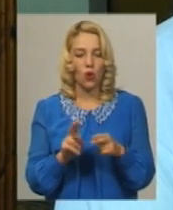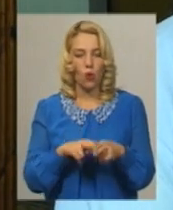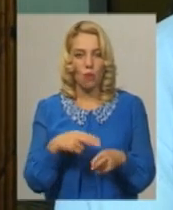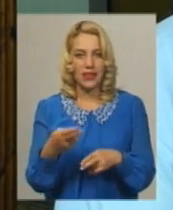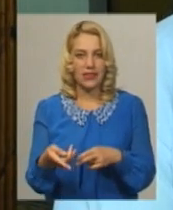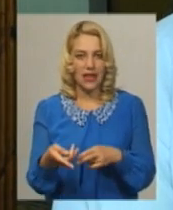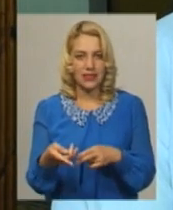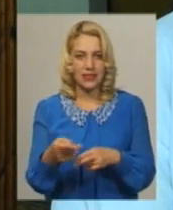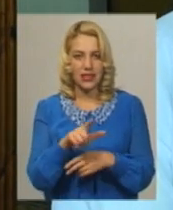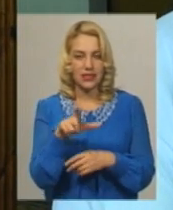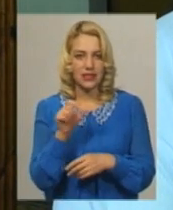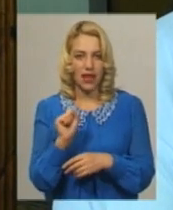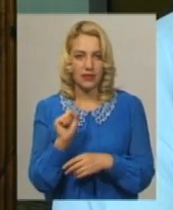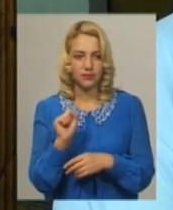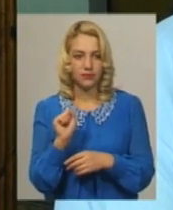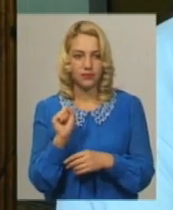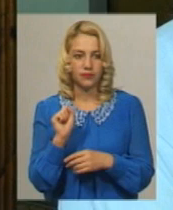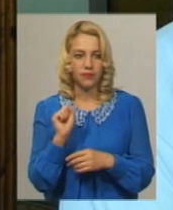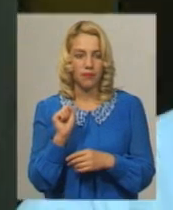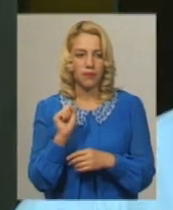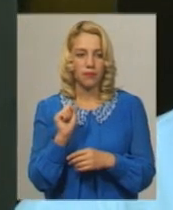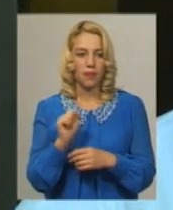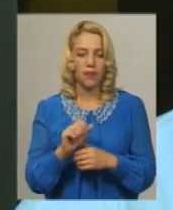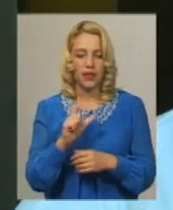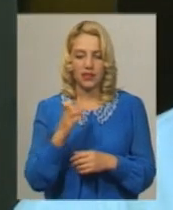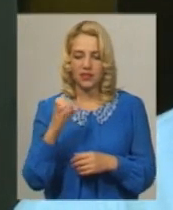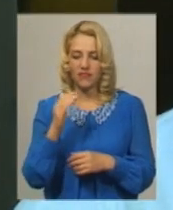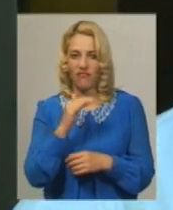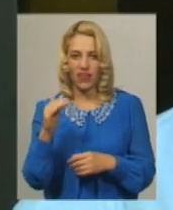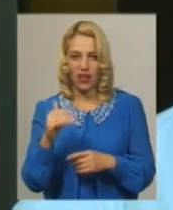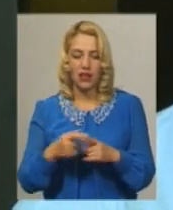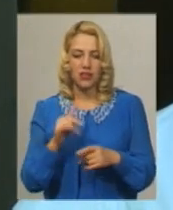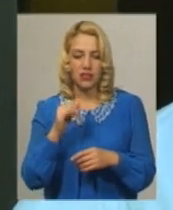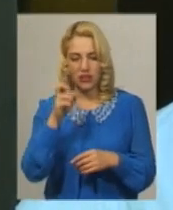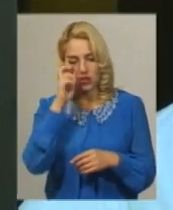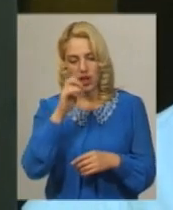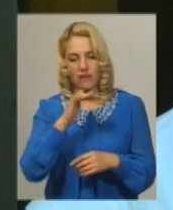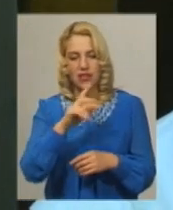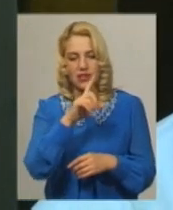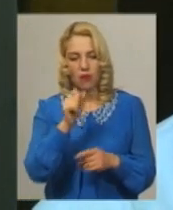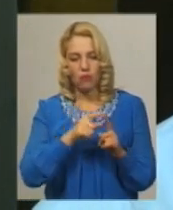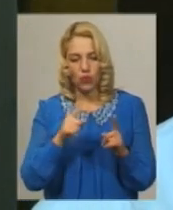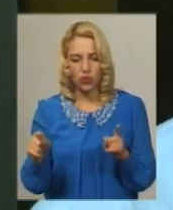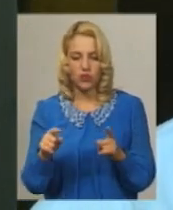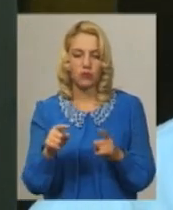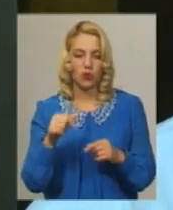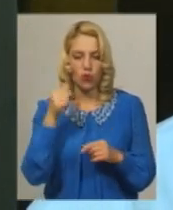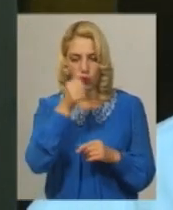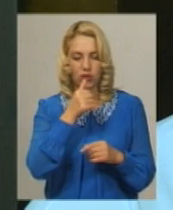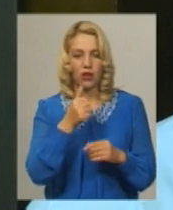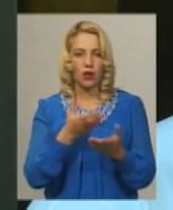компенсація за ЄСВ. Держава на протязі 10 років платить за неї ЄСВ в окремих